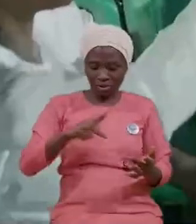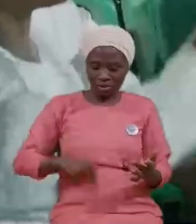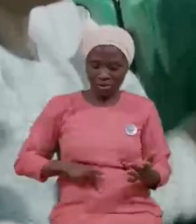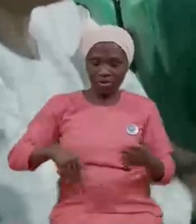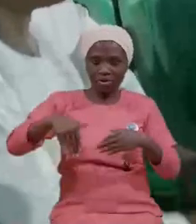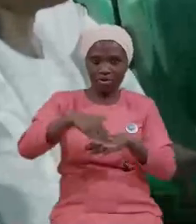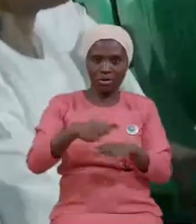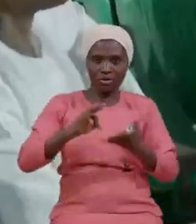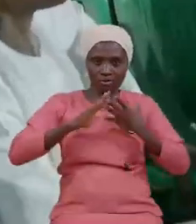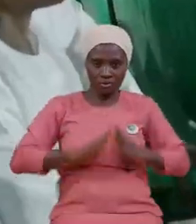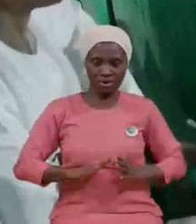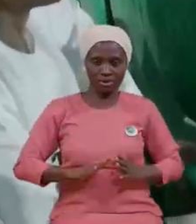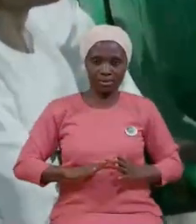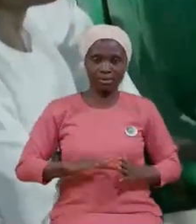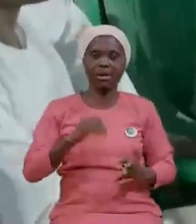Dis-le, non.